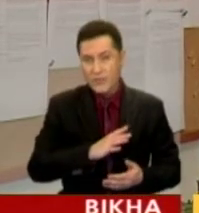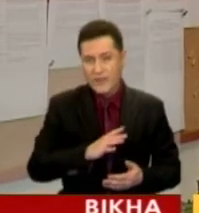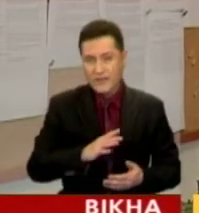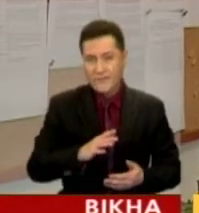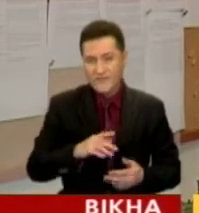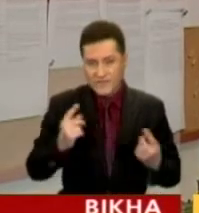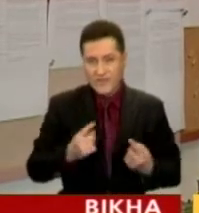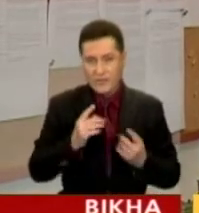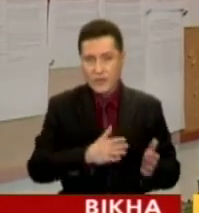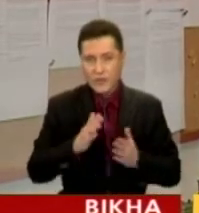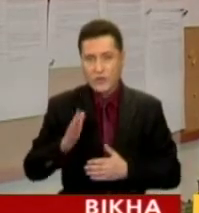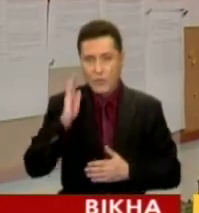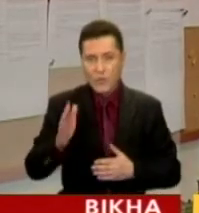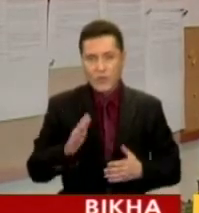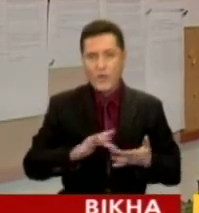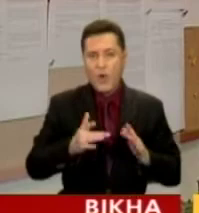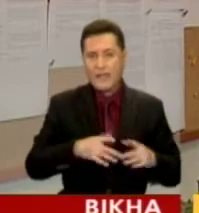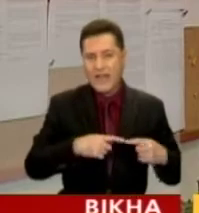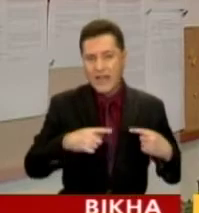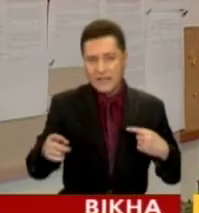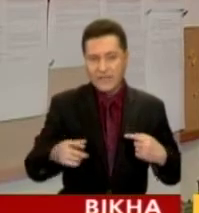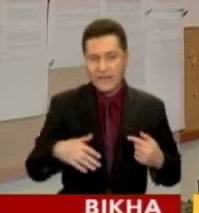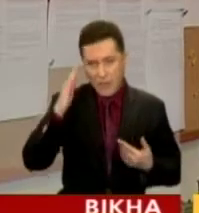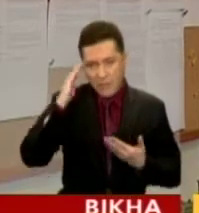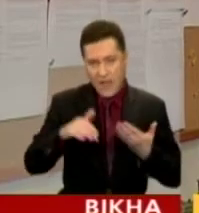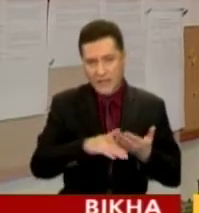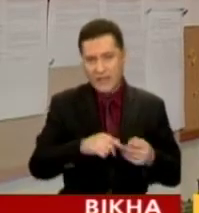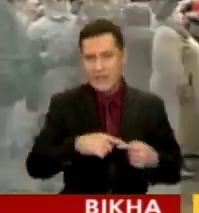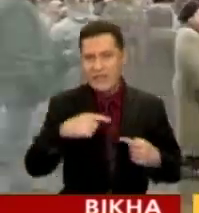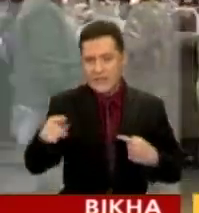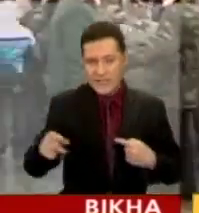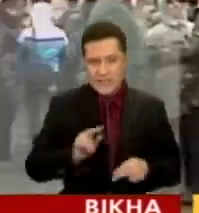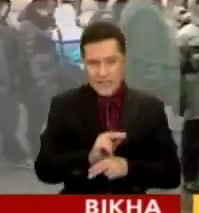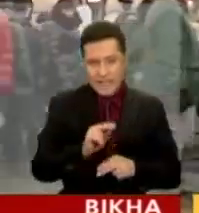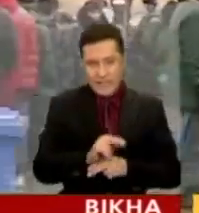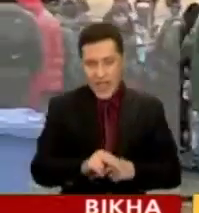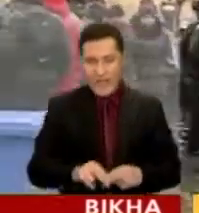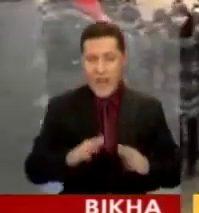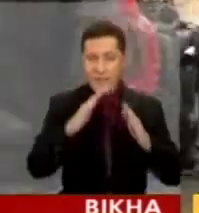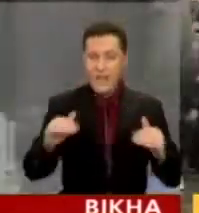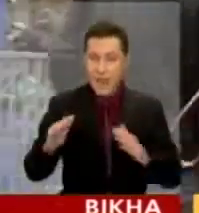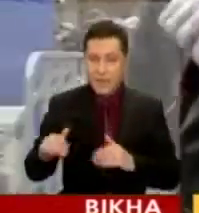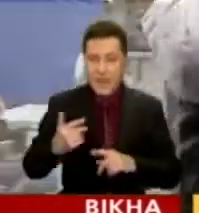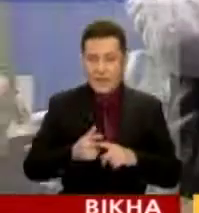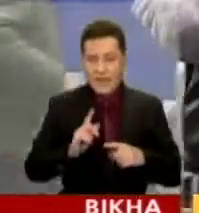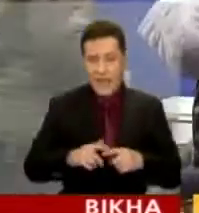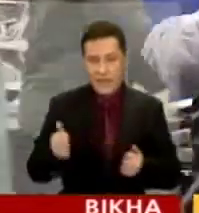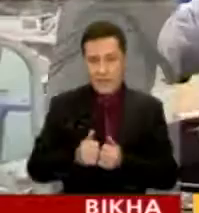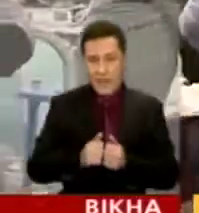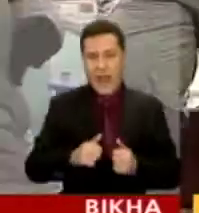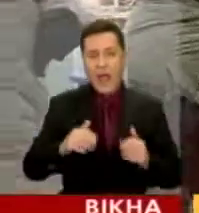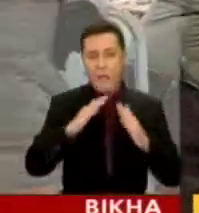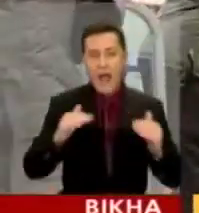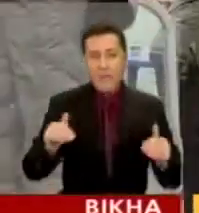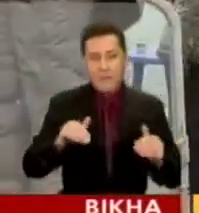ми будемо застосовувати інтерактивні методи навчання, дистанційне навчання. Щоправда, намети, які розбили біля пам'ятника Шевченкові